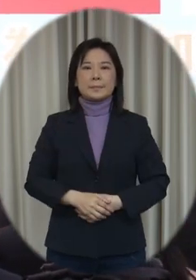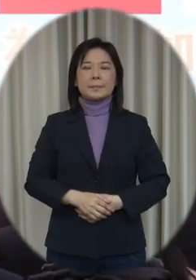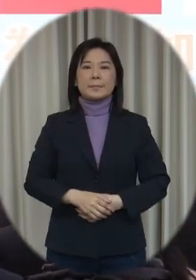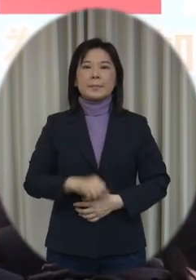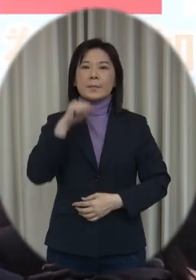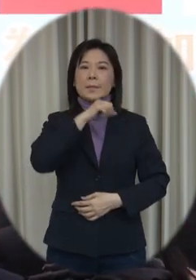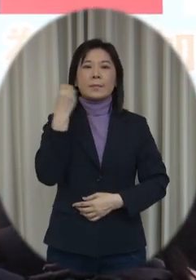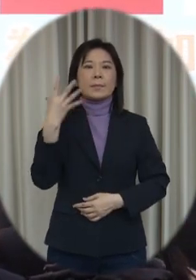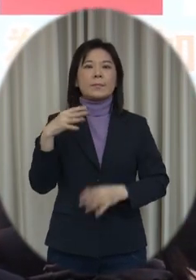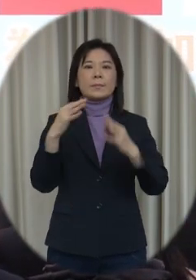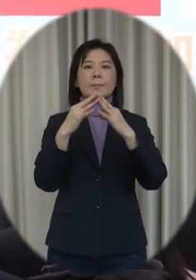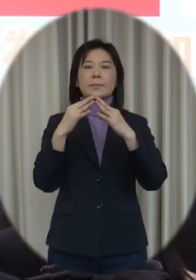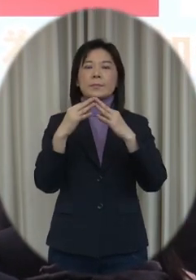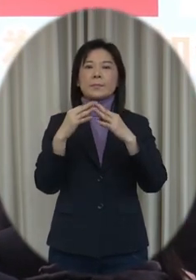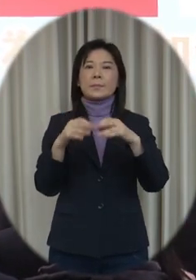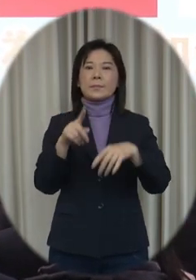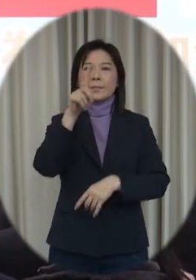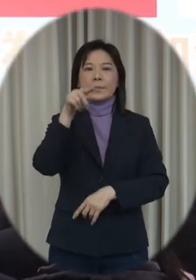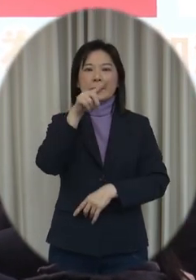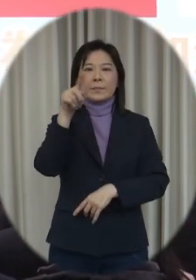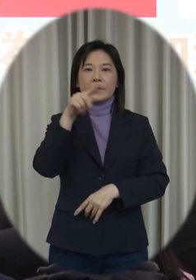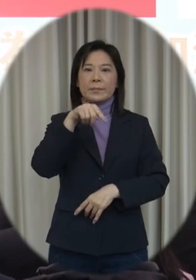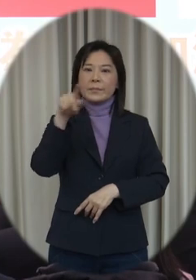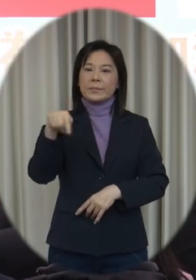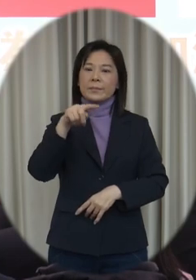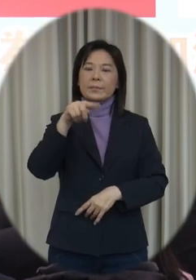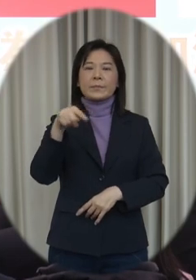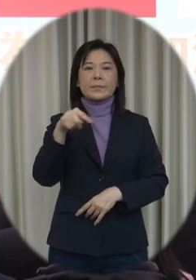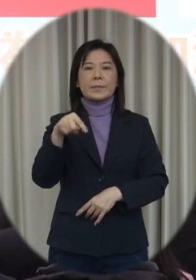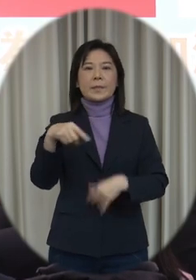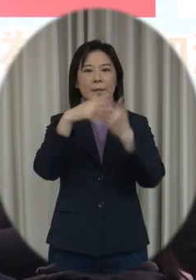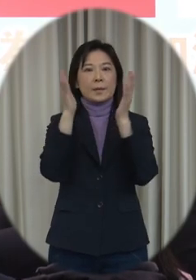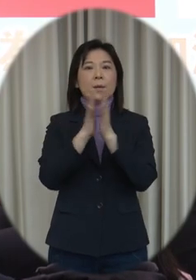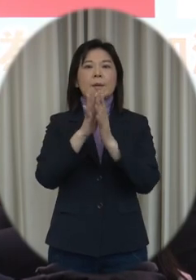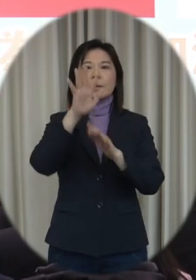台新银行尚瑞强总经理、